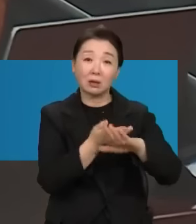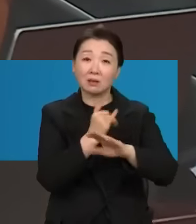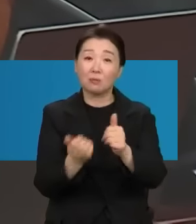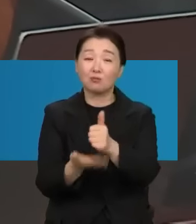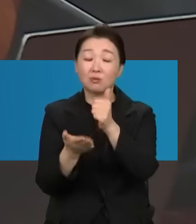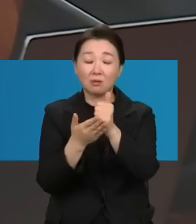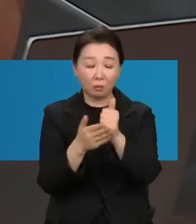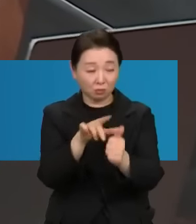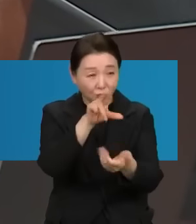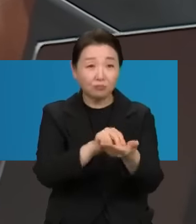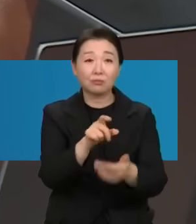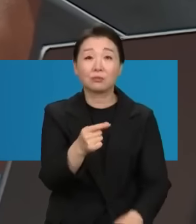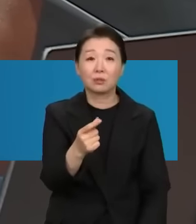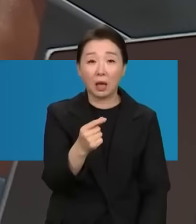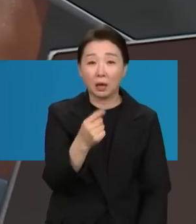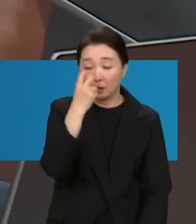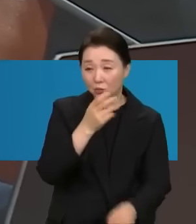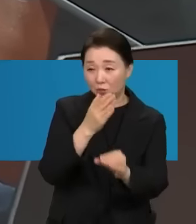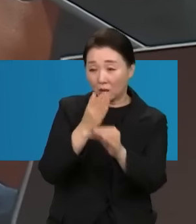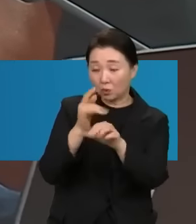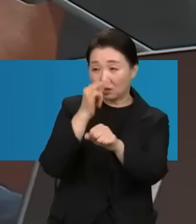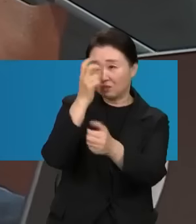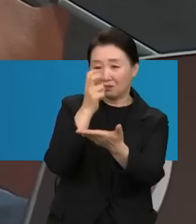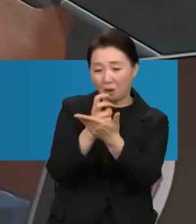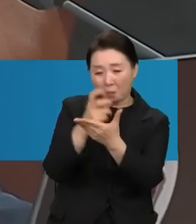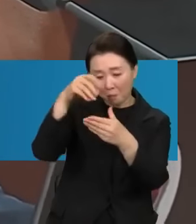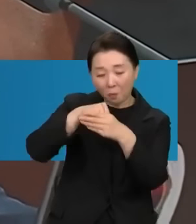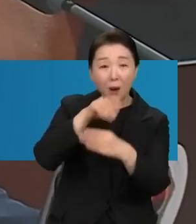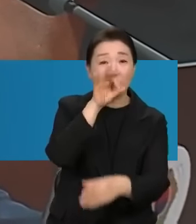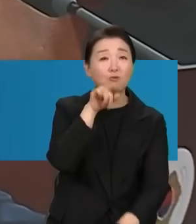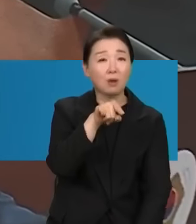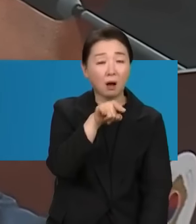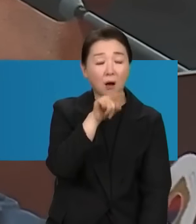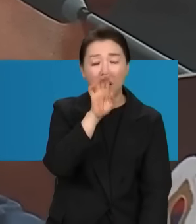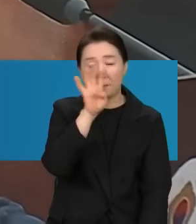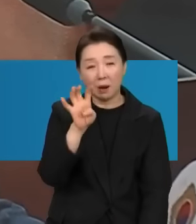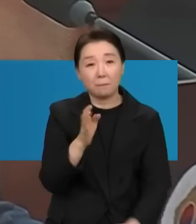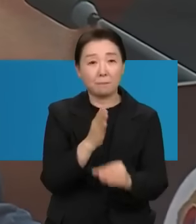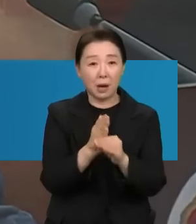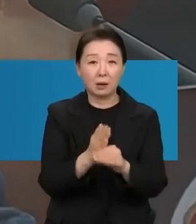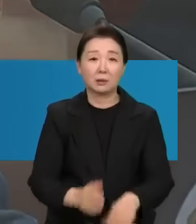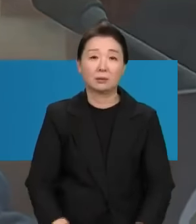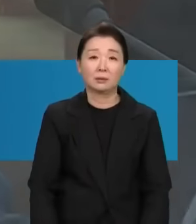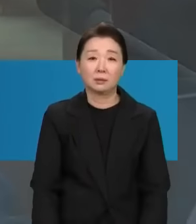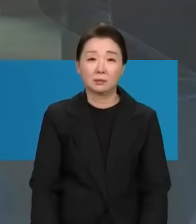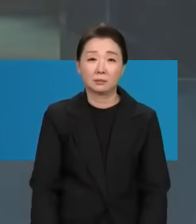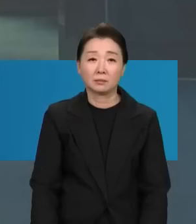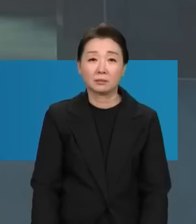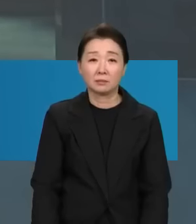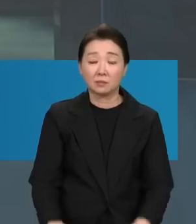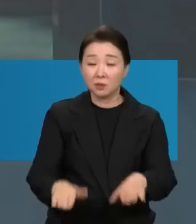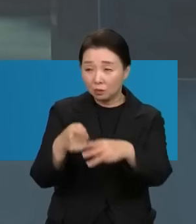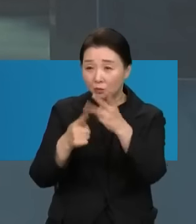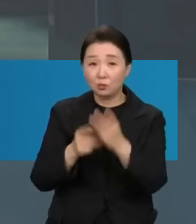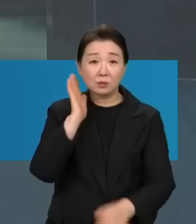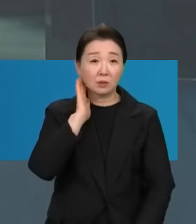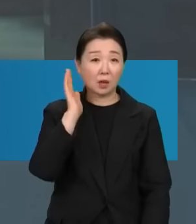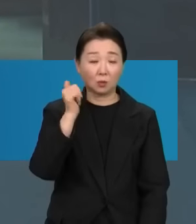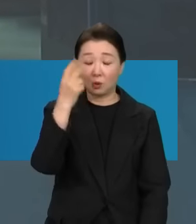삼았습니다. 또 수사 중인 사안엔 특검을 도입할 수 없다는 주장도 반복했습니다. 하지만 당장 윤석열